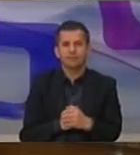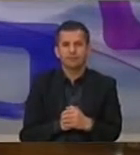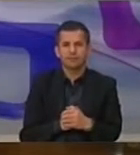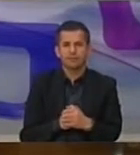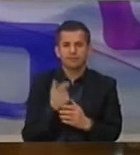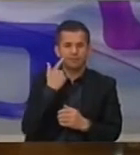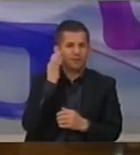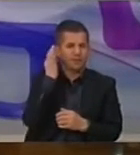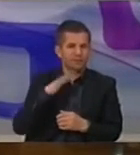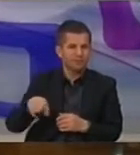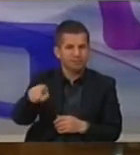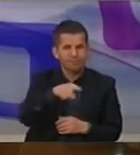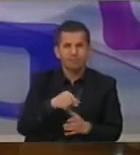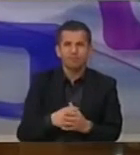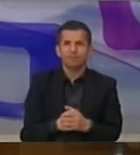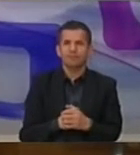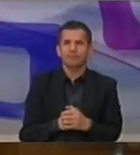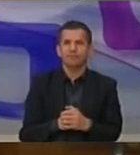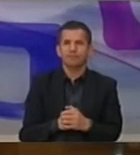zonja dhe zotri,